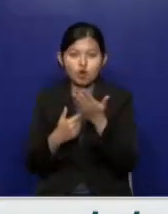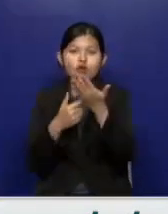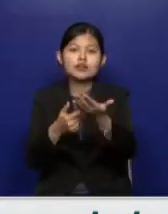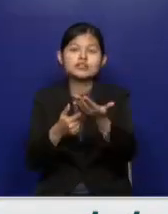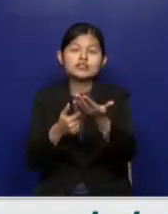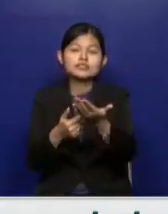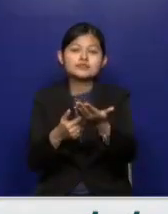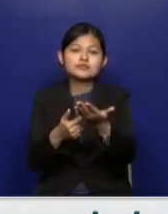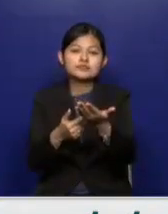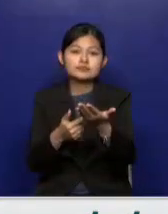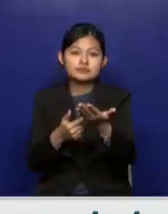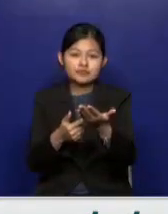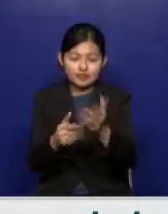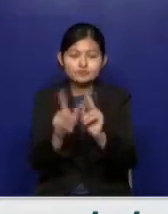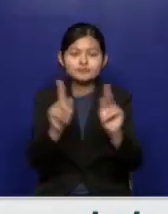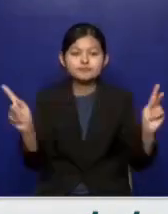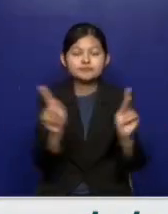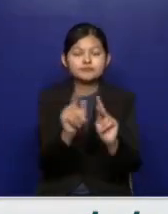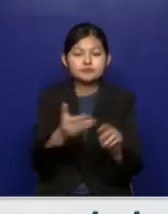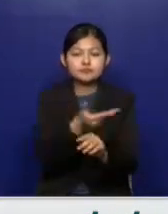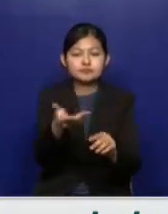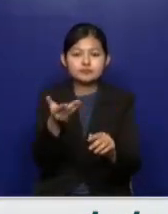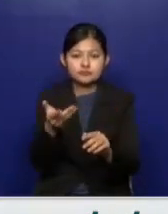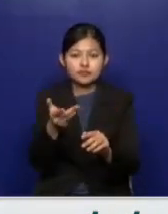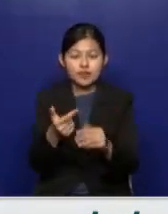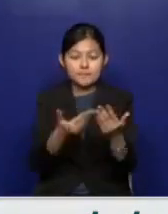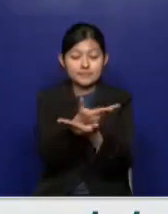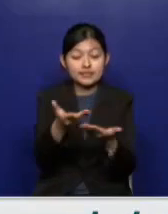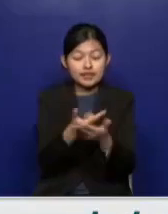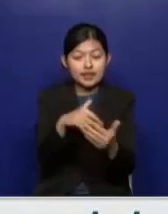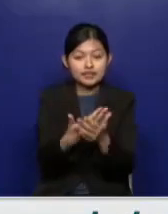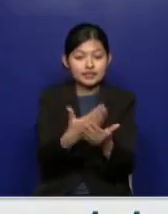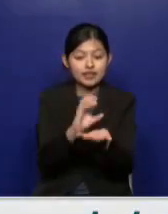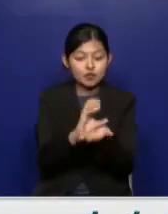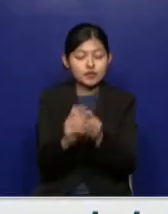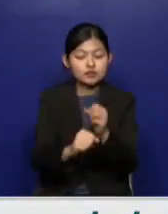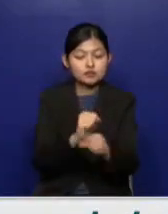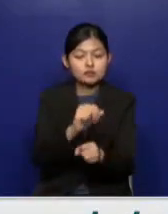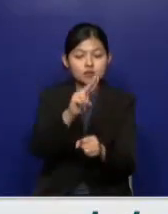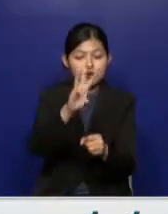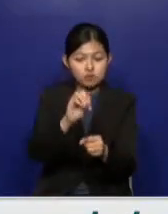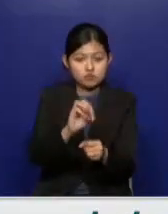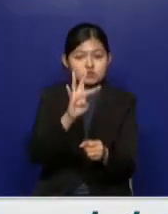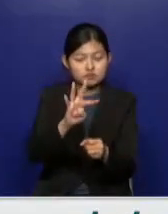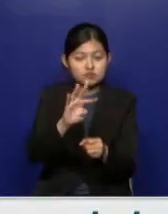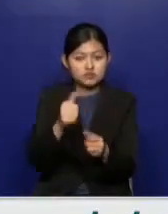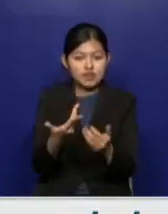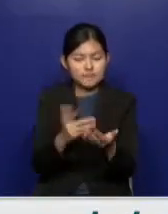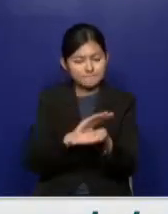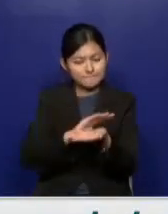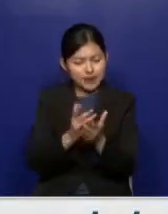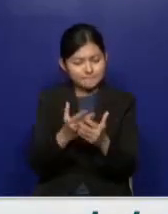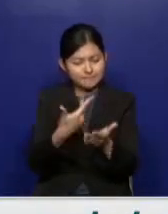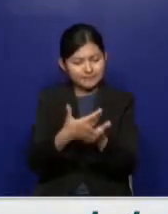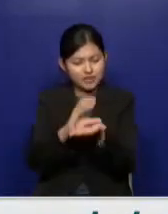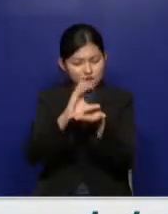านประธานถึงท่านคณะกรรมการวิสามัญพิจารณางบประมาณรายประจำปี2564ได้พิจารณาปรับลดงบประมาณ